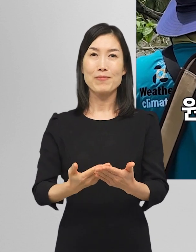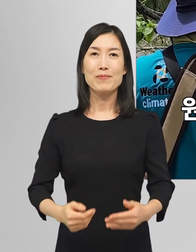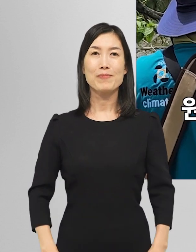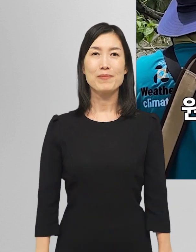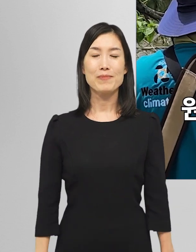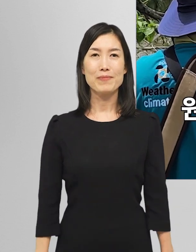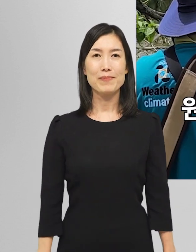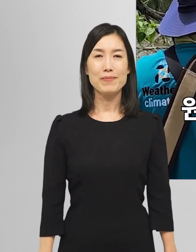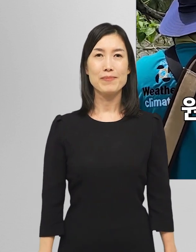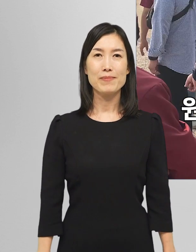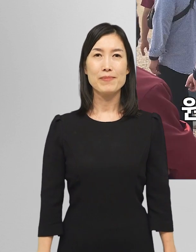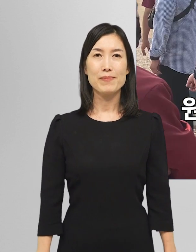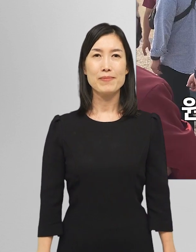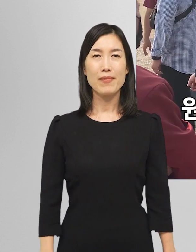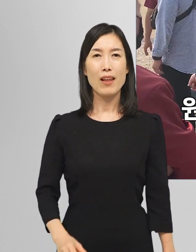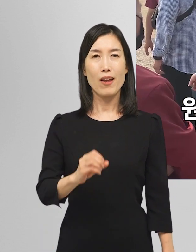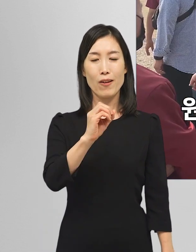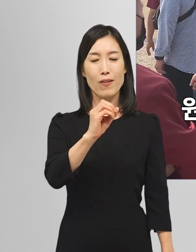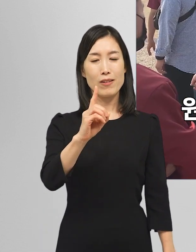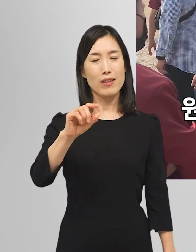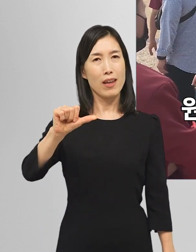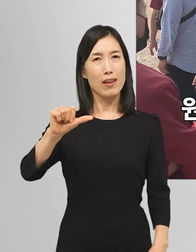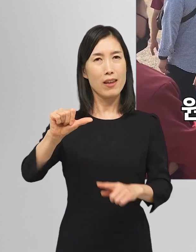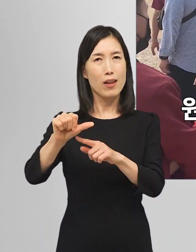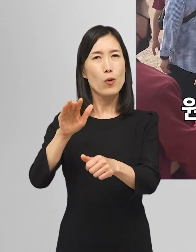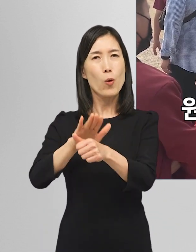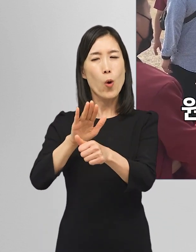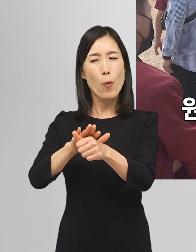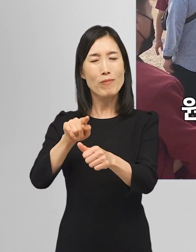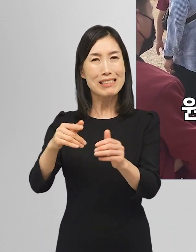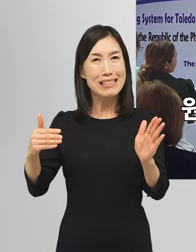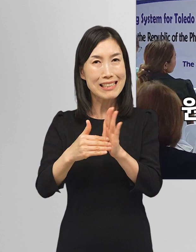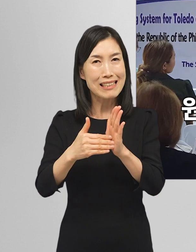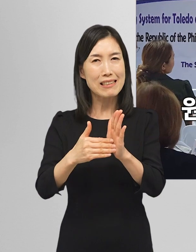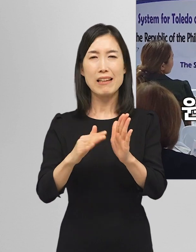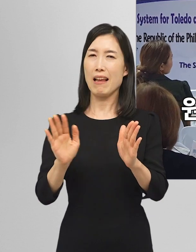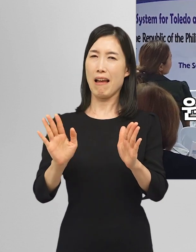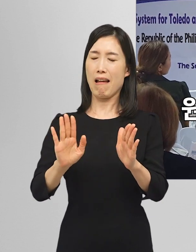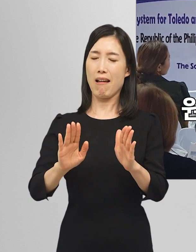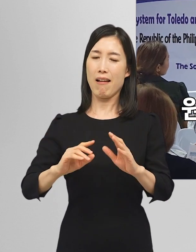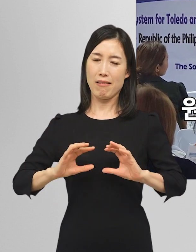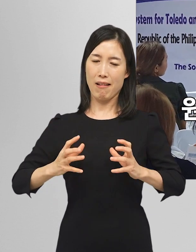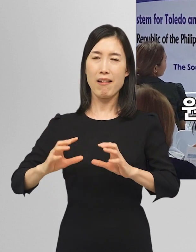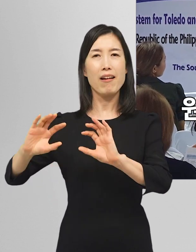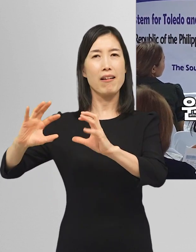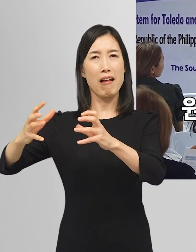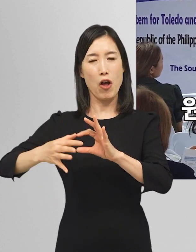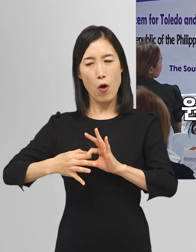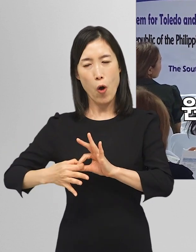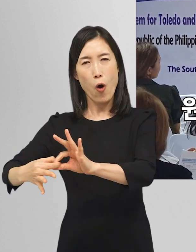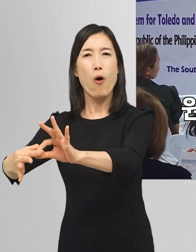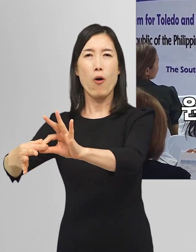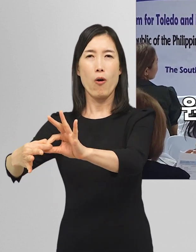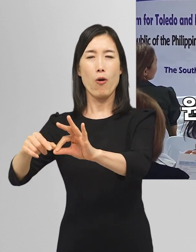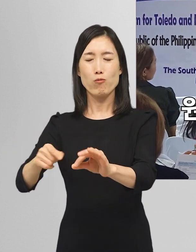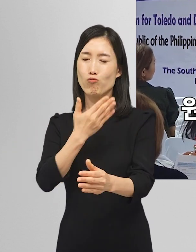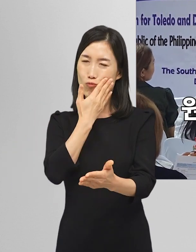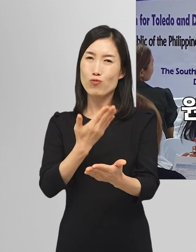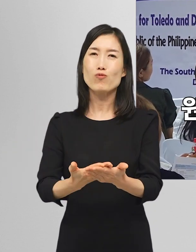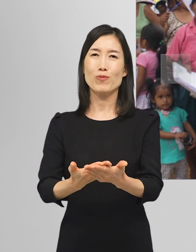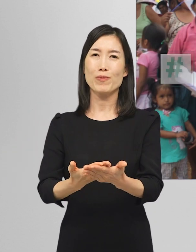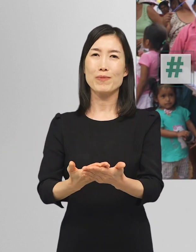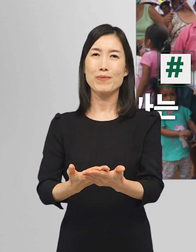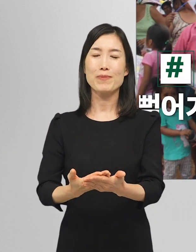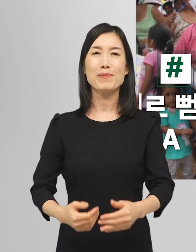여러 가지 차원에서 이 ODA는 단순히 남을 도와주는 것이 아니라 국가 전략적으로 굉장히 중요한 사업이다, 이렇게 말씀드릴 수